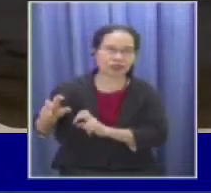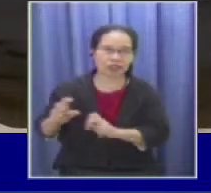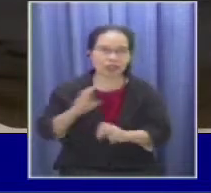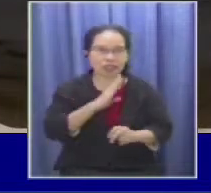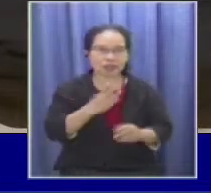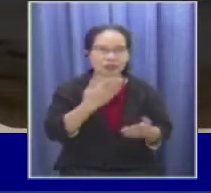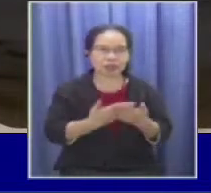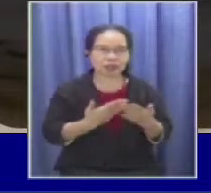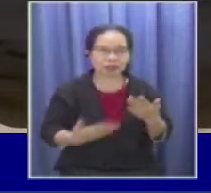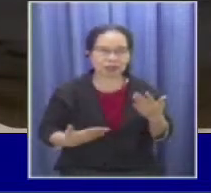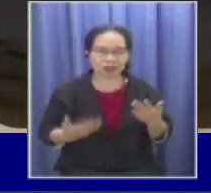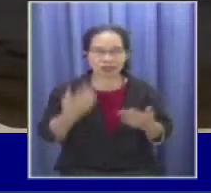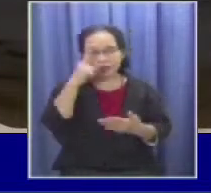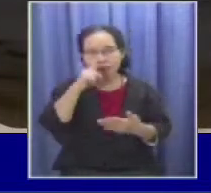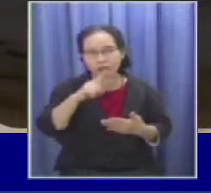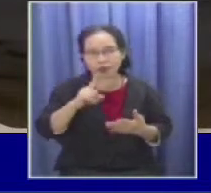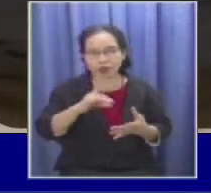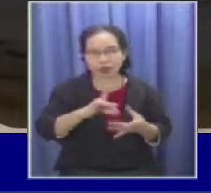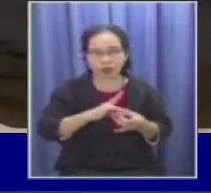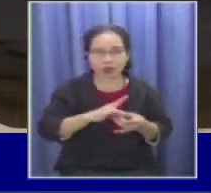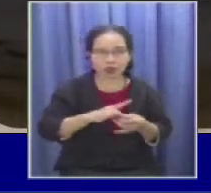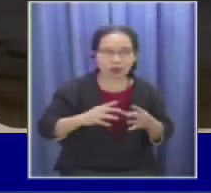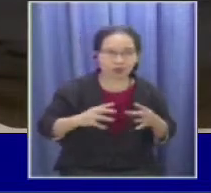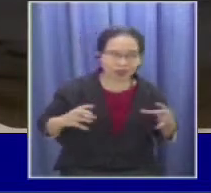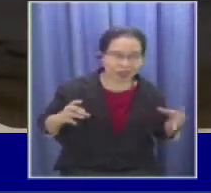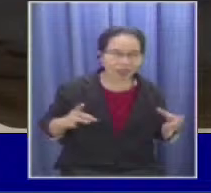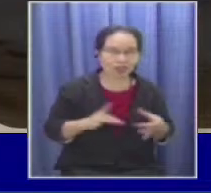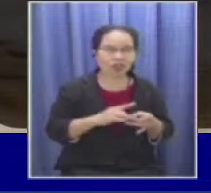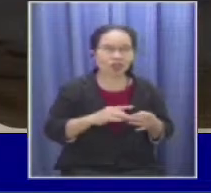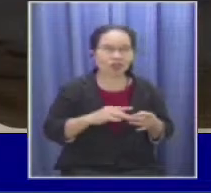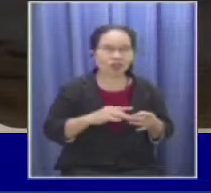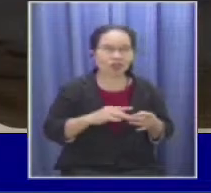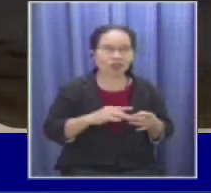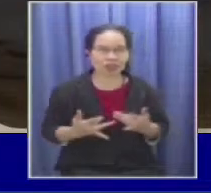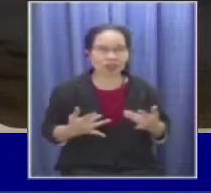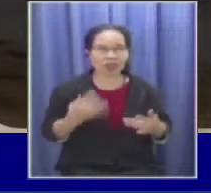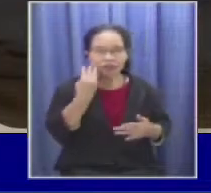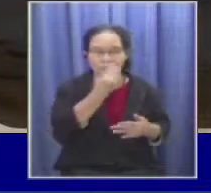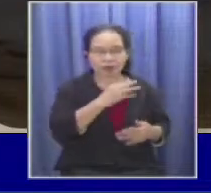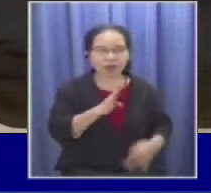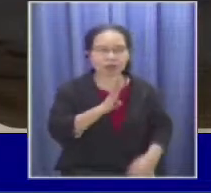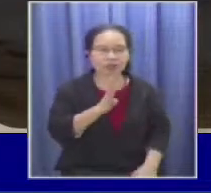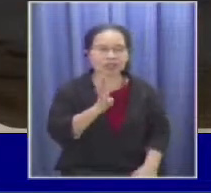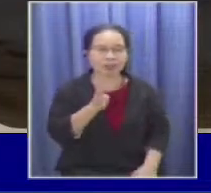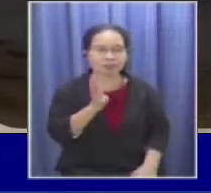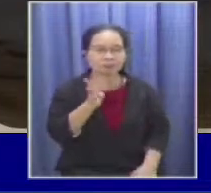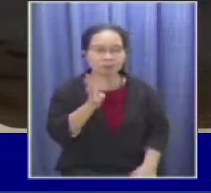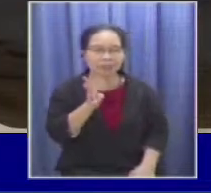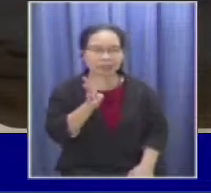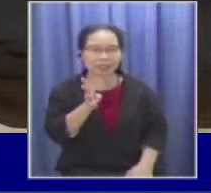atumi aka nsempa na de aya akoma ma abu